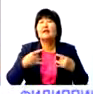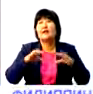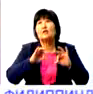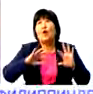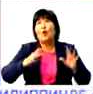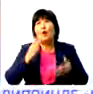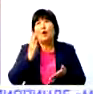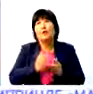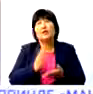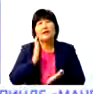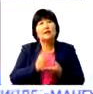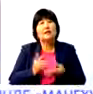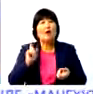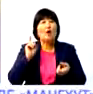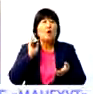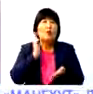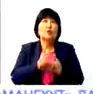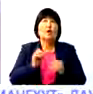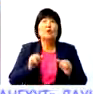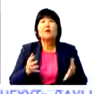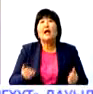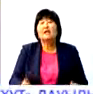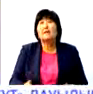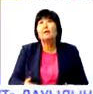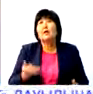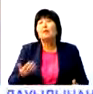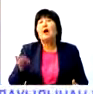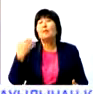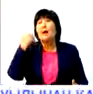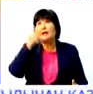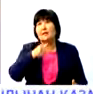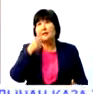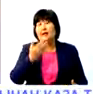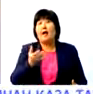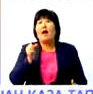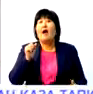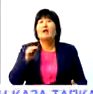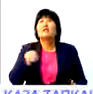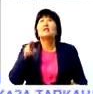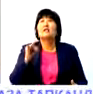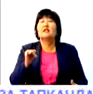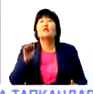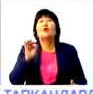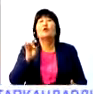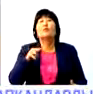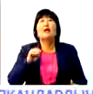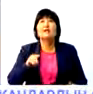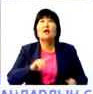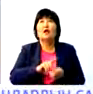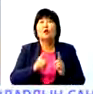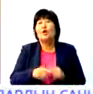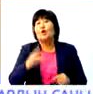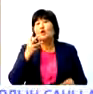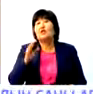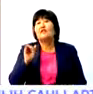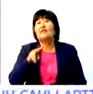оқиға орнынан тікелей қосылуға мүмкіндік алды. Біз былтырғы жылы негізі HD форматына көшкен үш